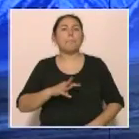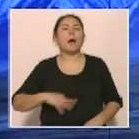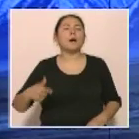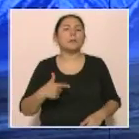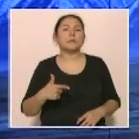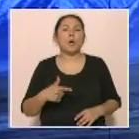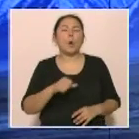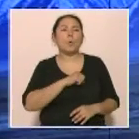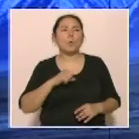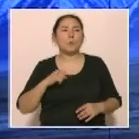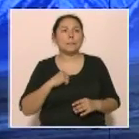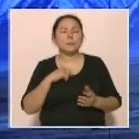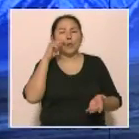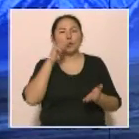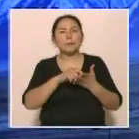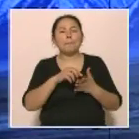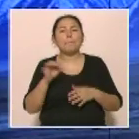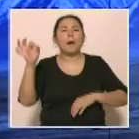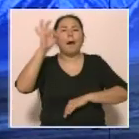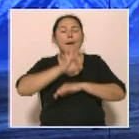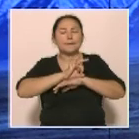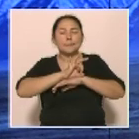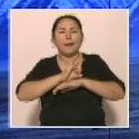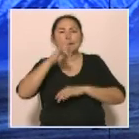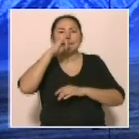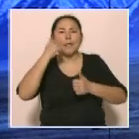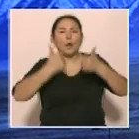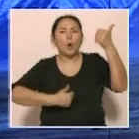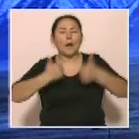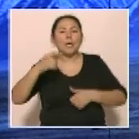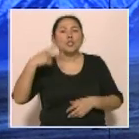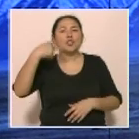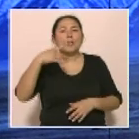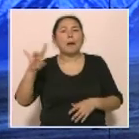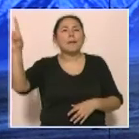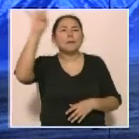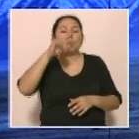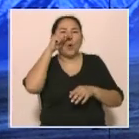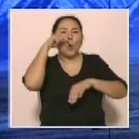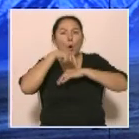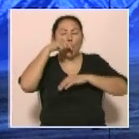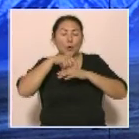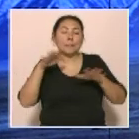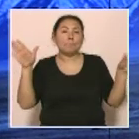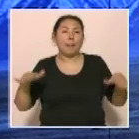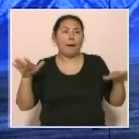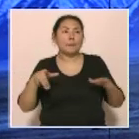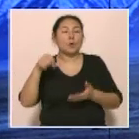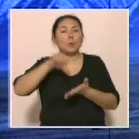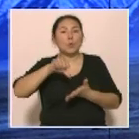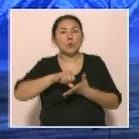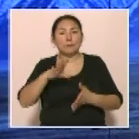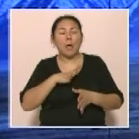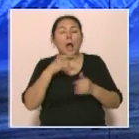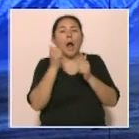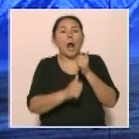Маңғыстаулық қос құсбегі Батыс Қазақстан облысында өткен Жайық қыраны 2020 республикалық құсбегілер турнирінен жүлделі оралды. Еліміздің